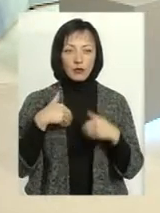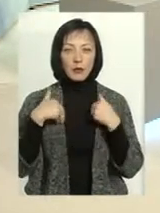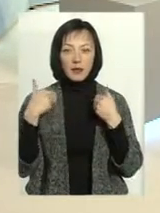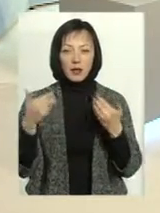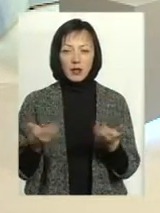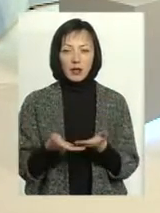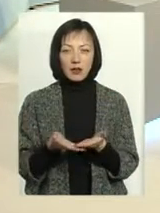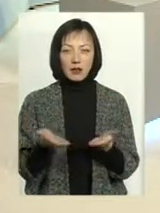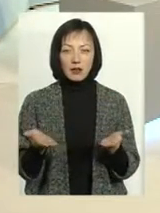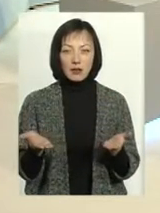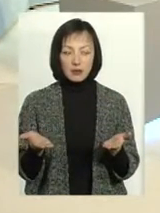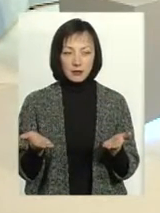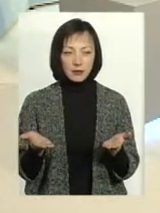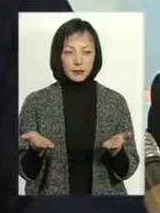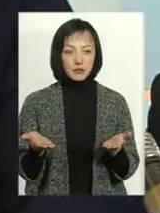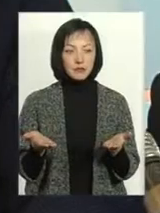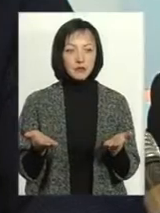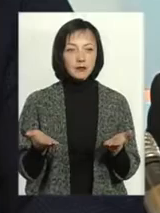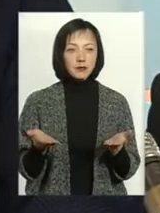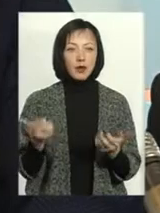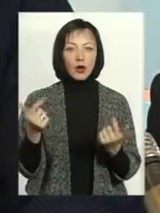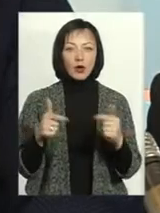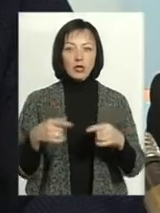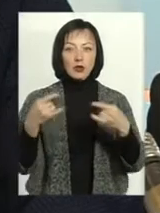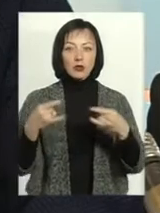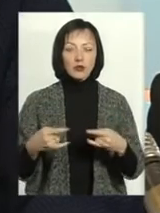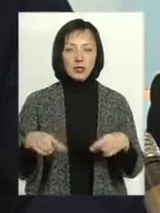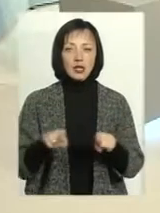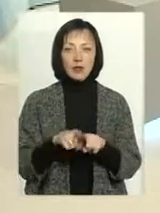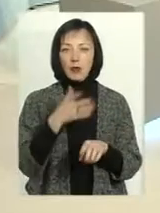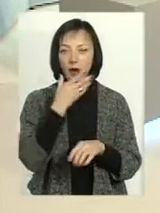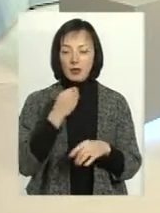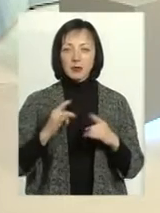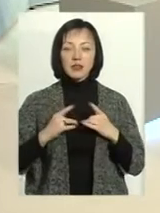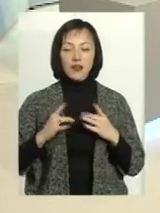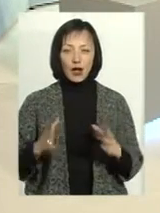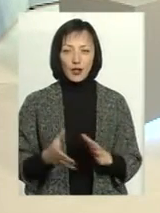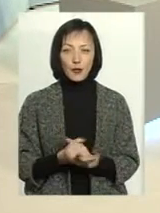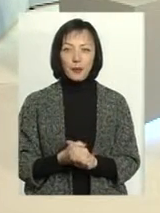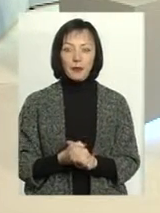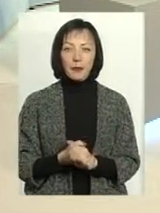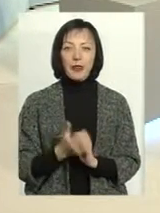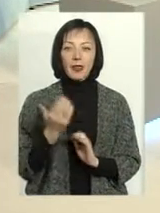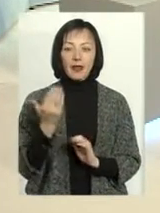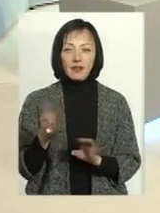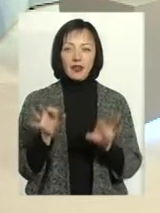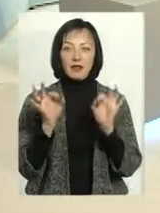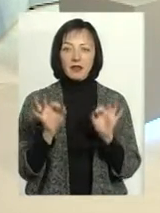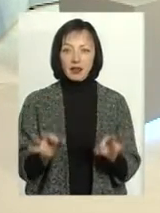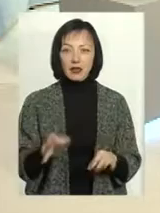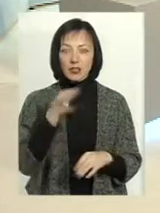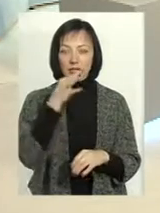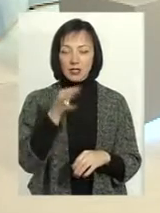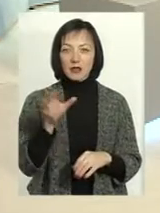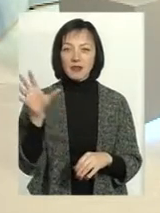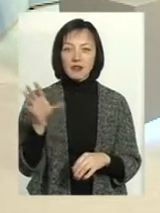привітати шановних адвокатів, гостей цієї студії з таким гарним святом. Ви вірно сказали, що